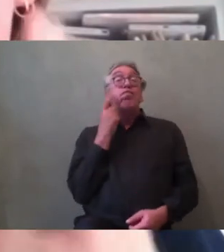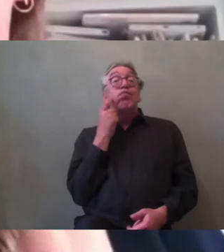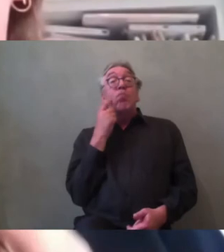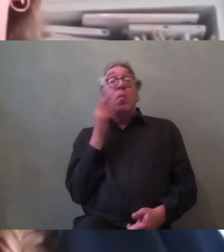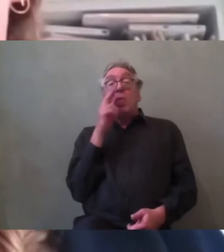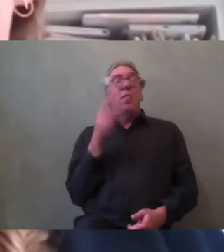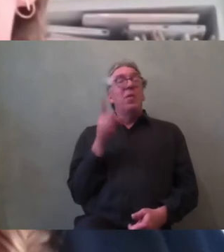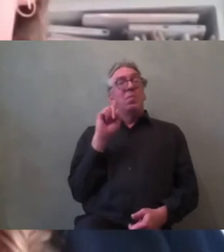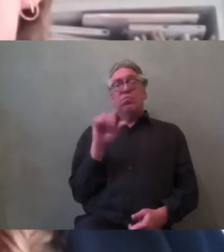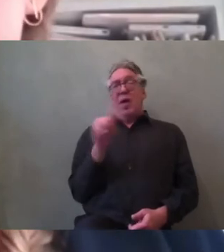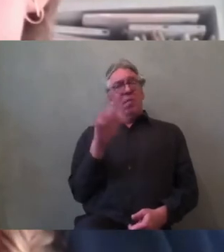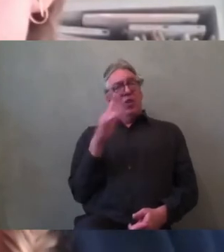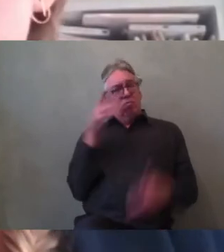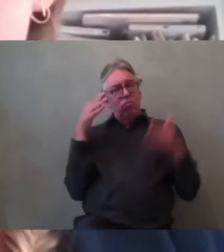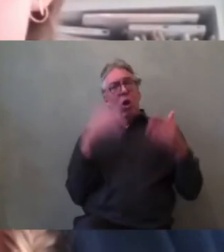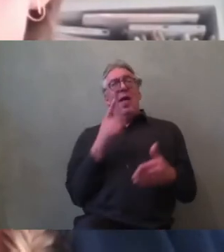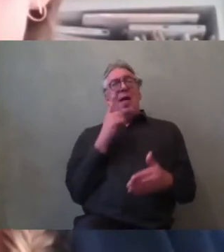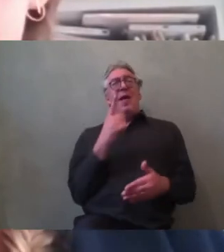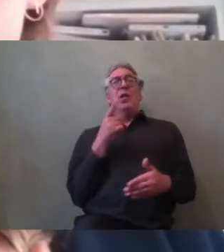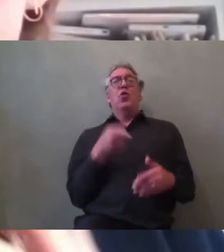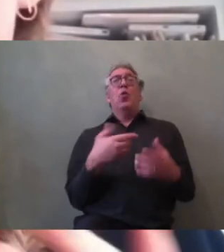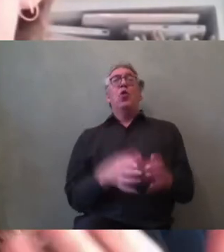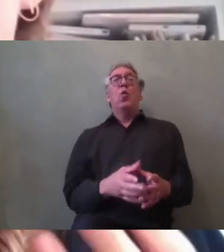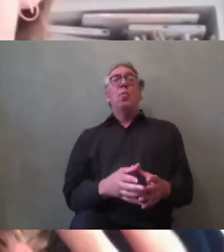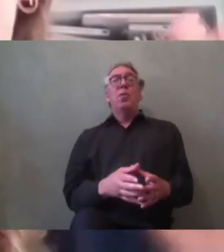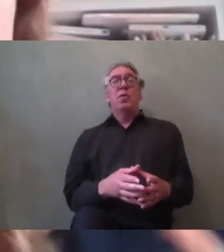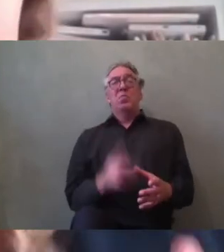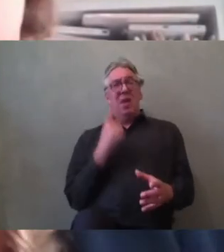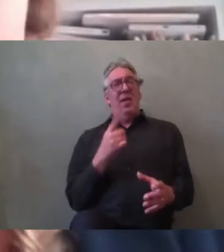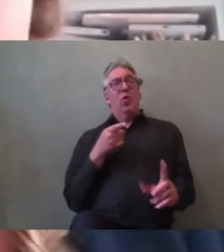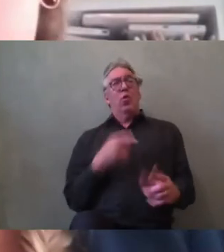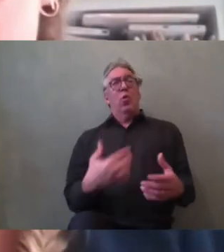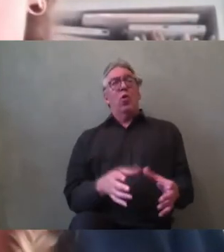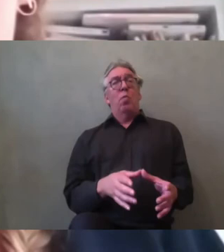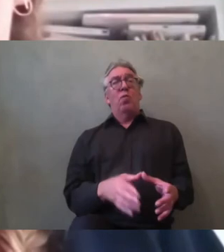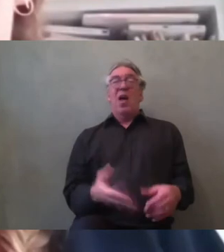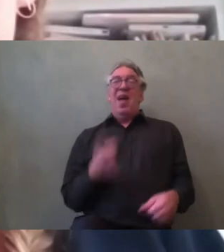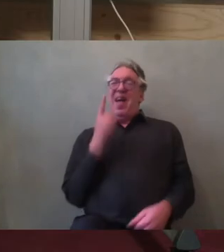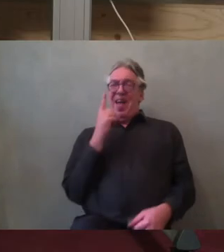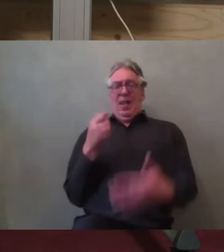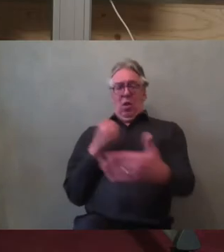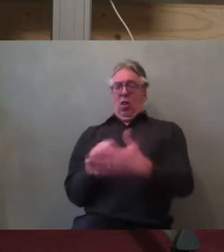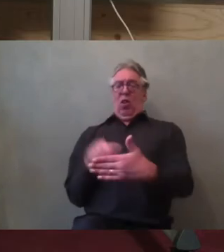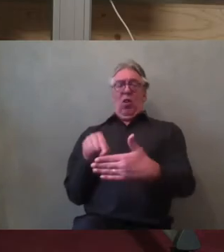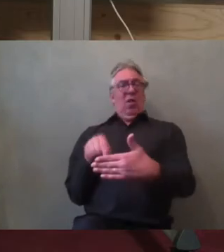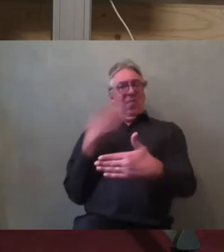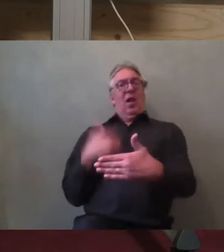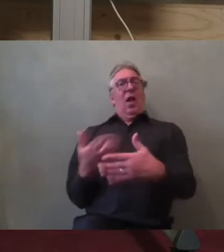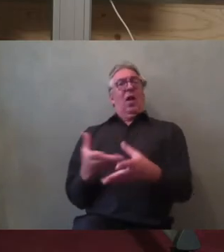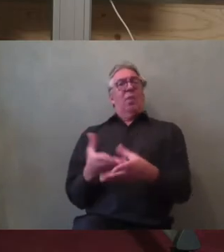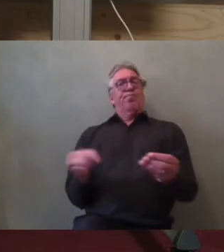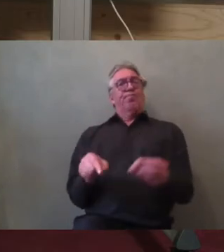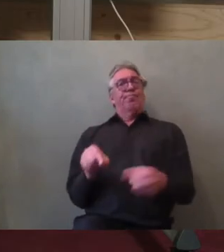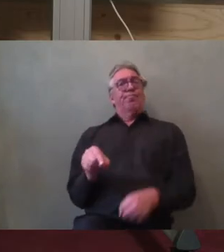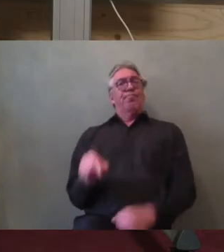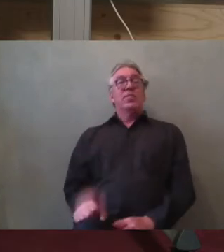misschien op één doelgroep, op één obstakel wat je graag uit de weg wil helpen. Op het moment dat je